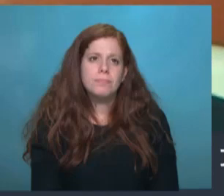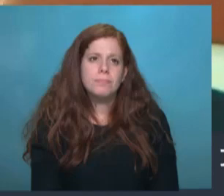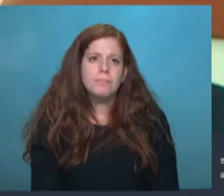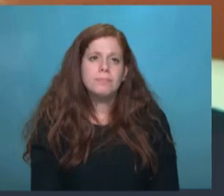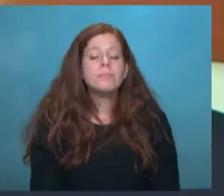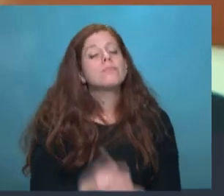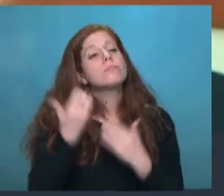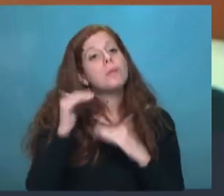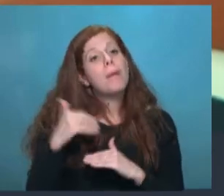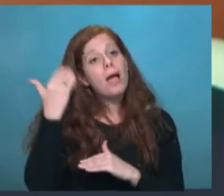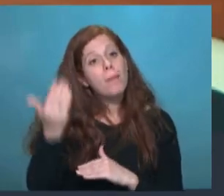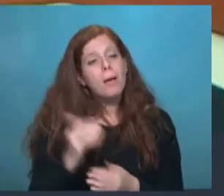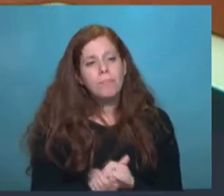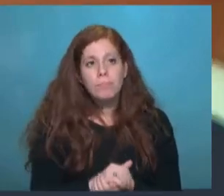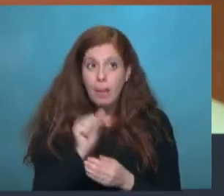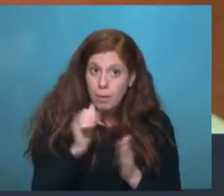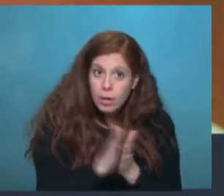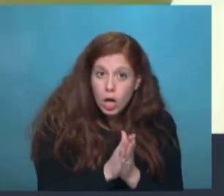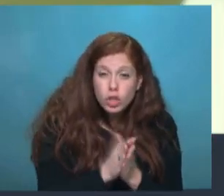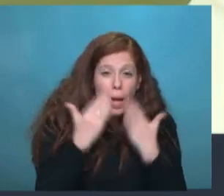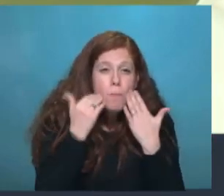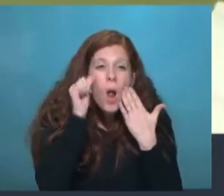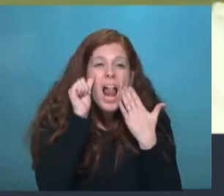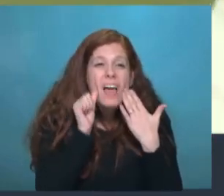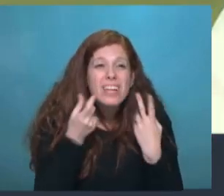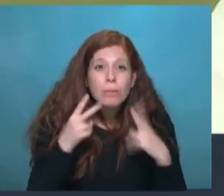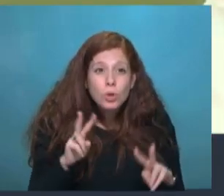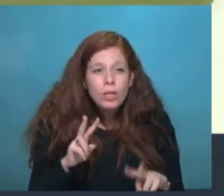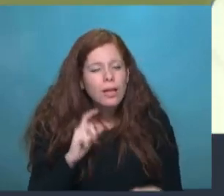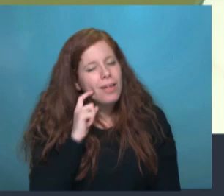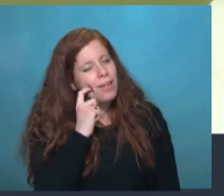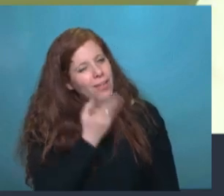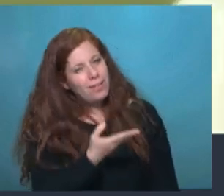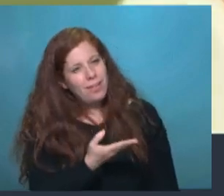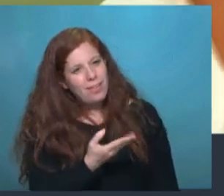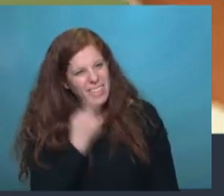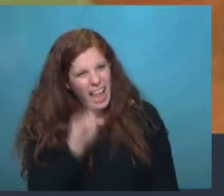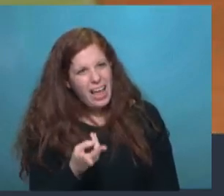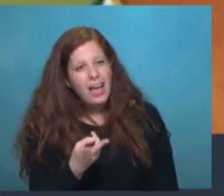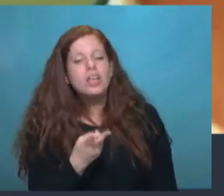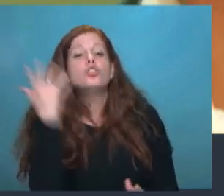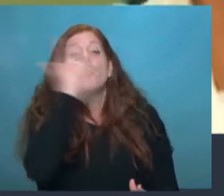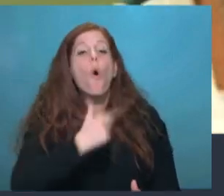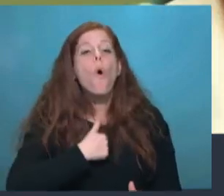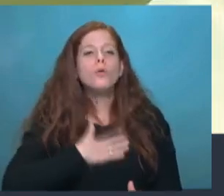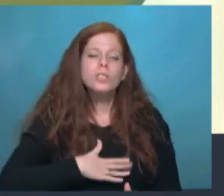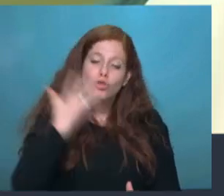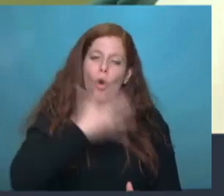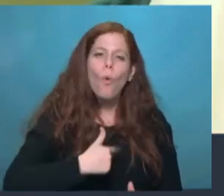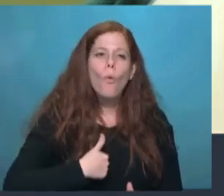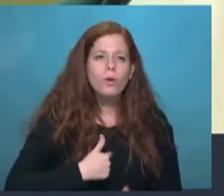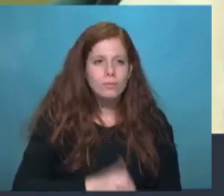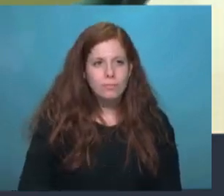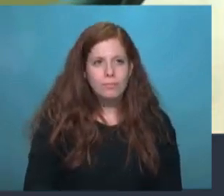בפרק הבא. אמיר, ביקשת איפור לבן כמה שיותר? נראה לך. תעשי אותי שחור.